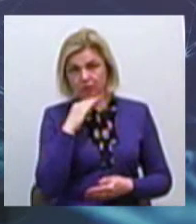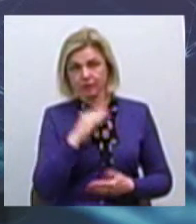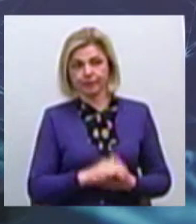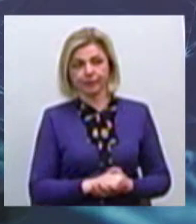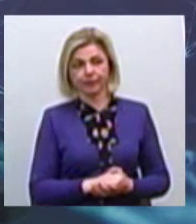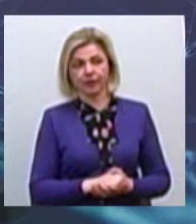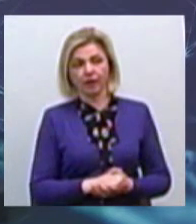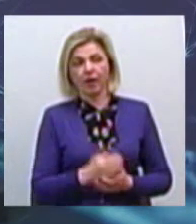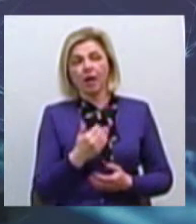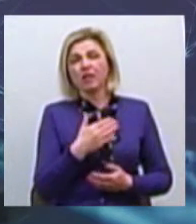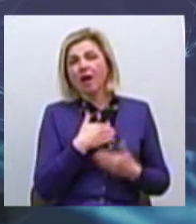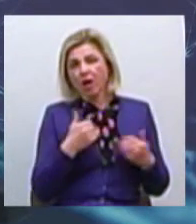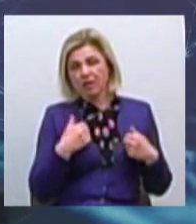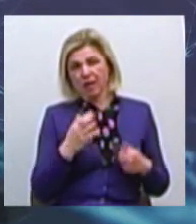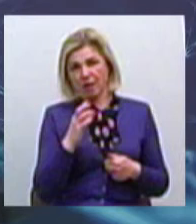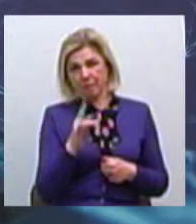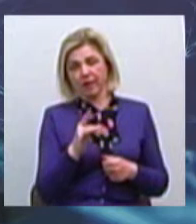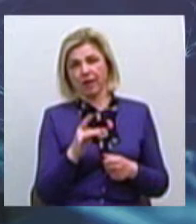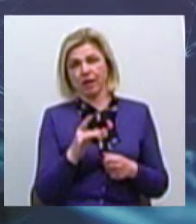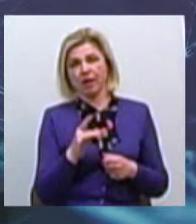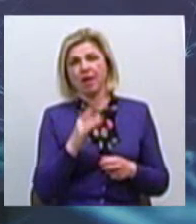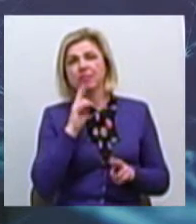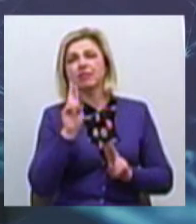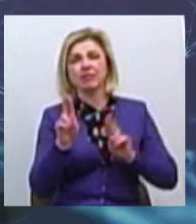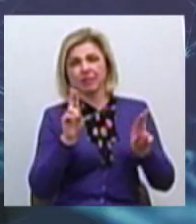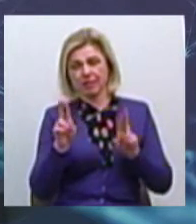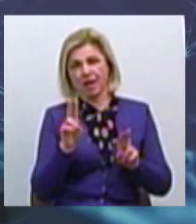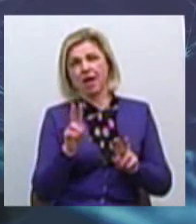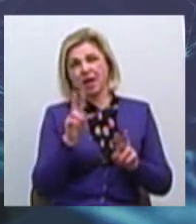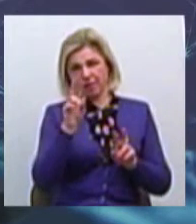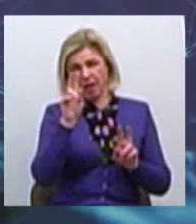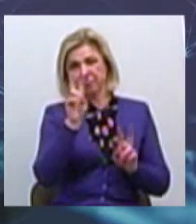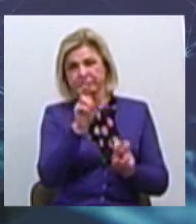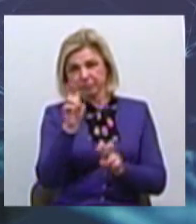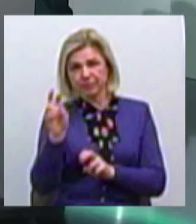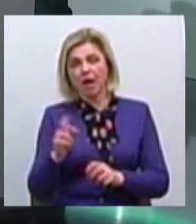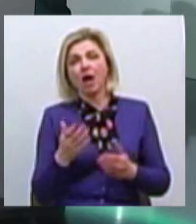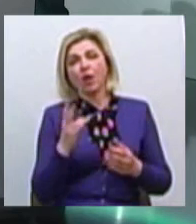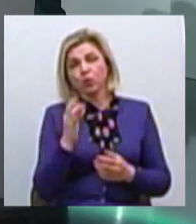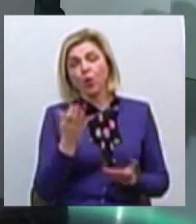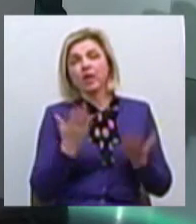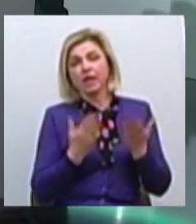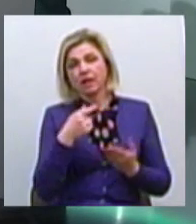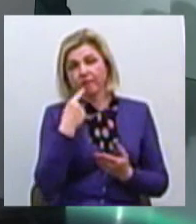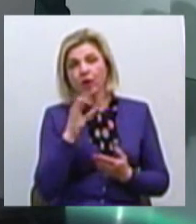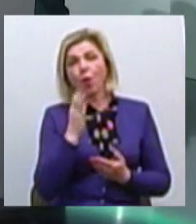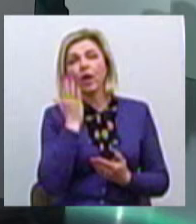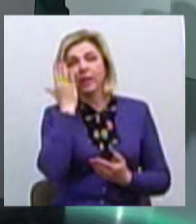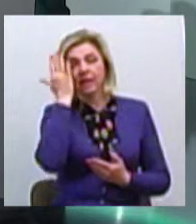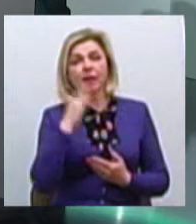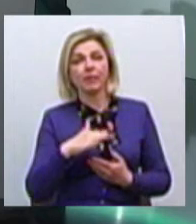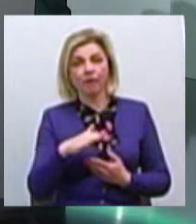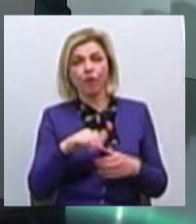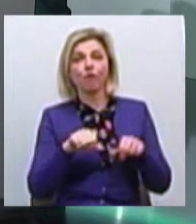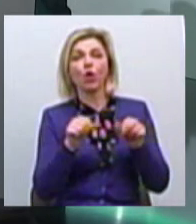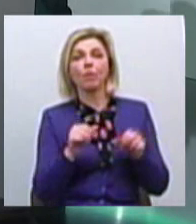Я бы не хотел бы развешивать ярлыки какие-то, но на мой взгляд, если говорить про идеологическую именно платформу,